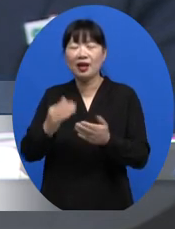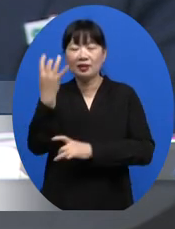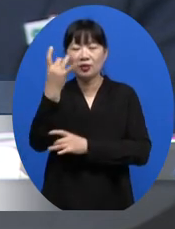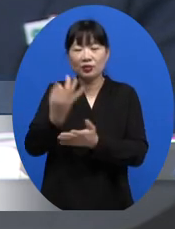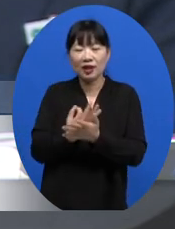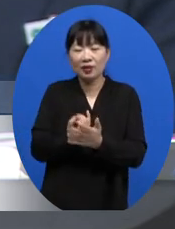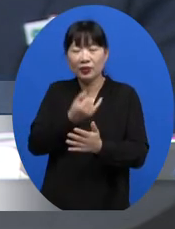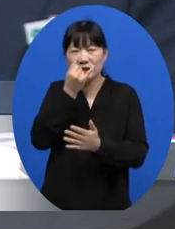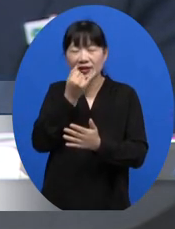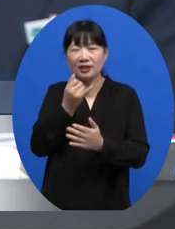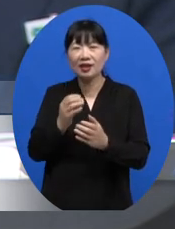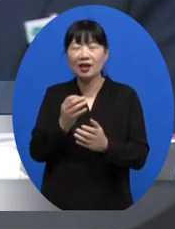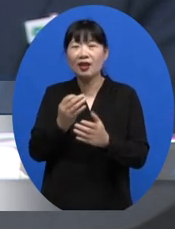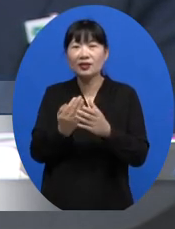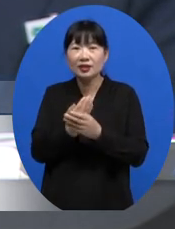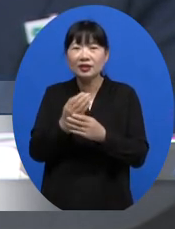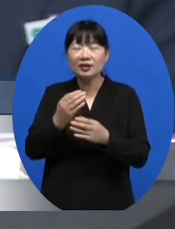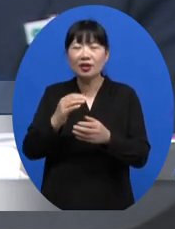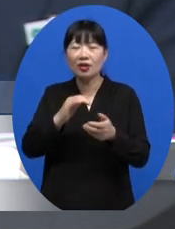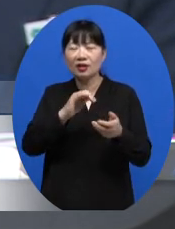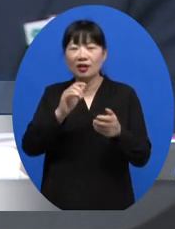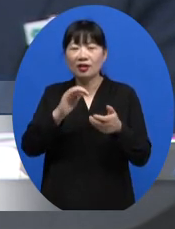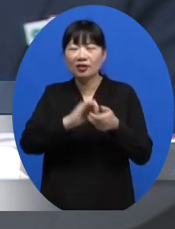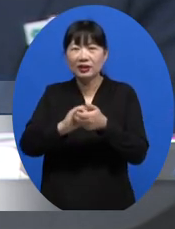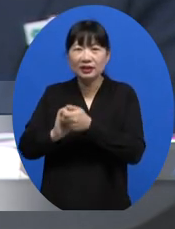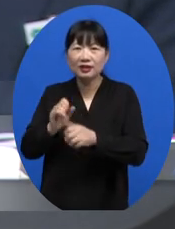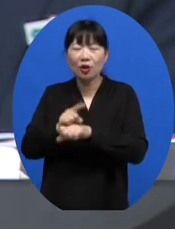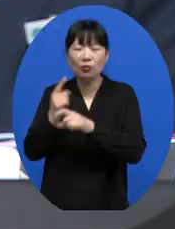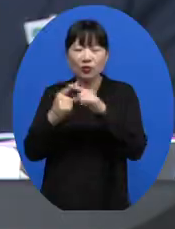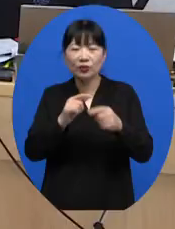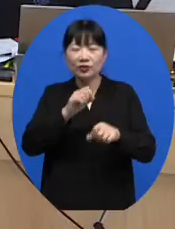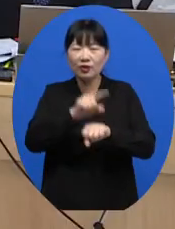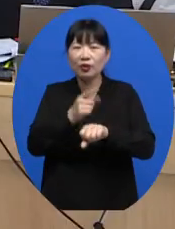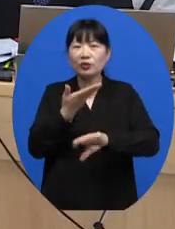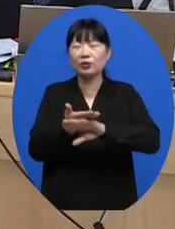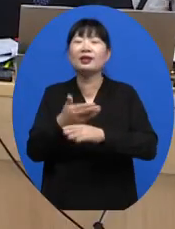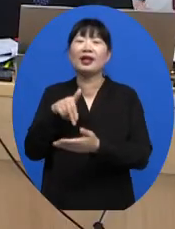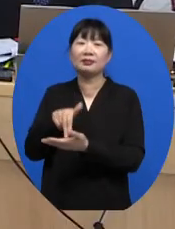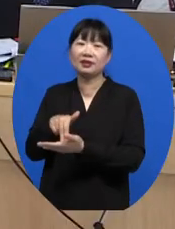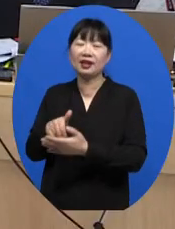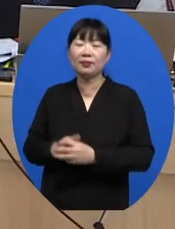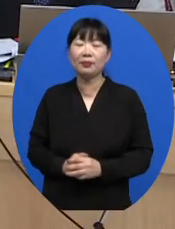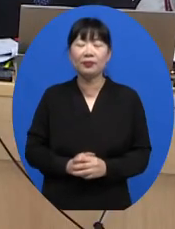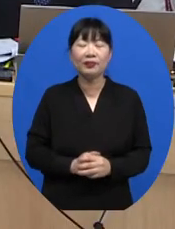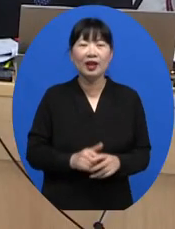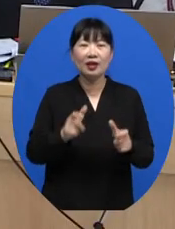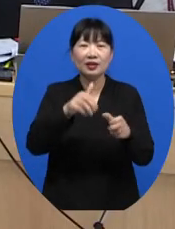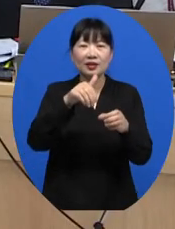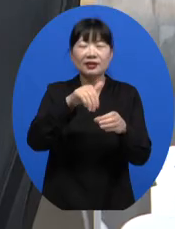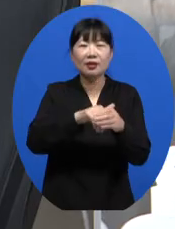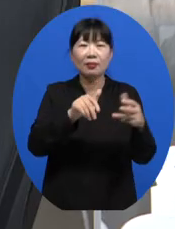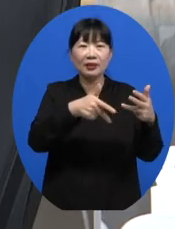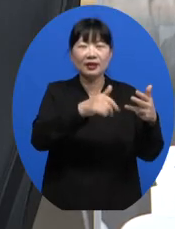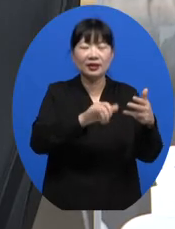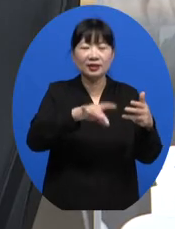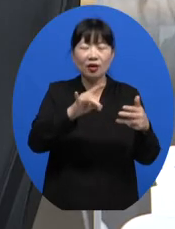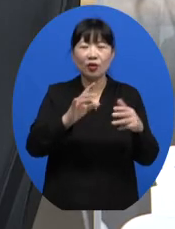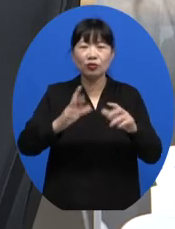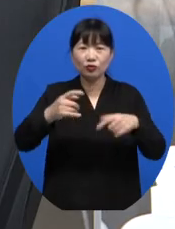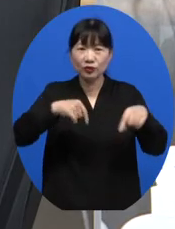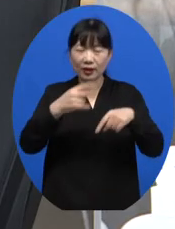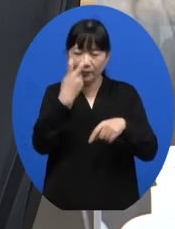기본서적 갖고 있는 현금성 전기성 무조건성과 조금 다른 차원의 문제지요 이밖에 민선 팔기 첫 국정